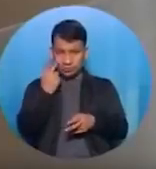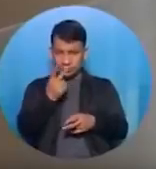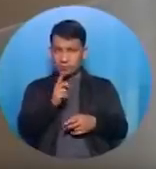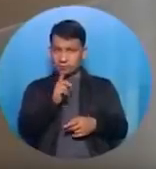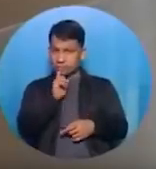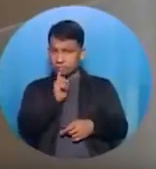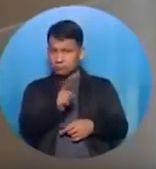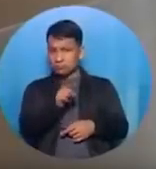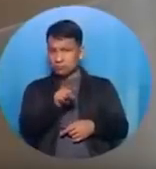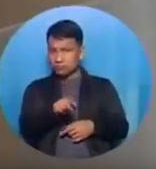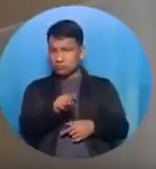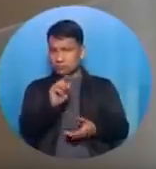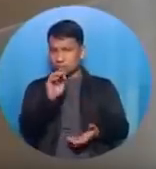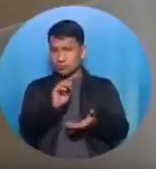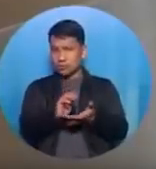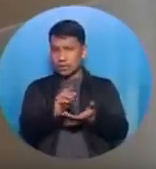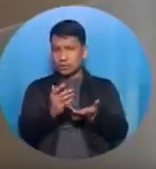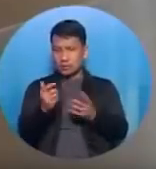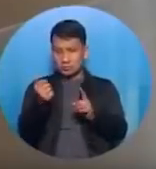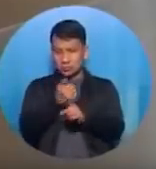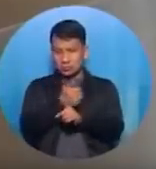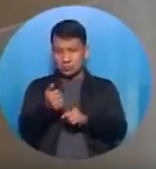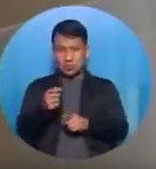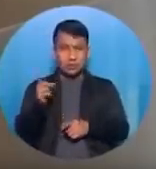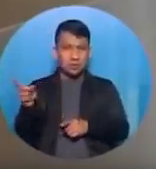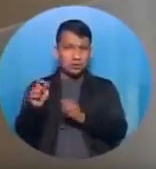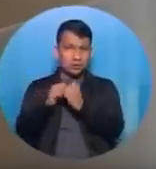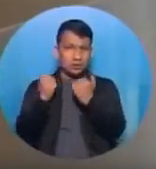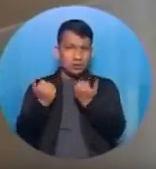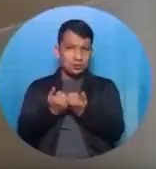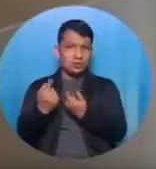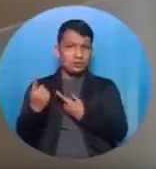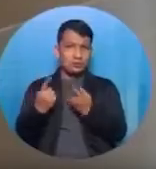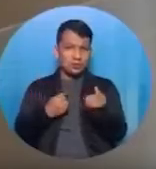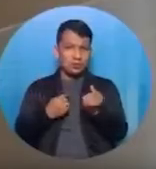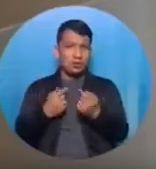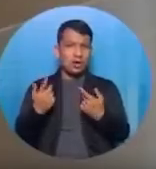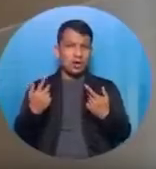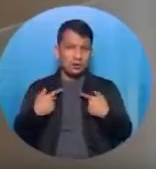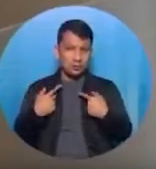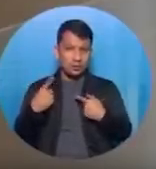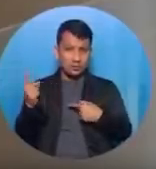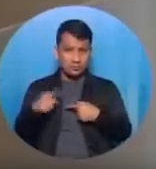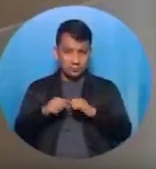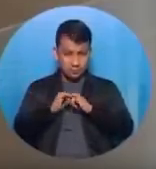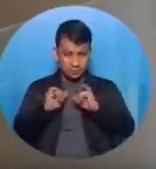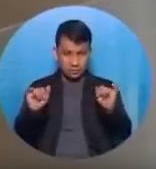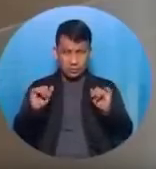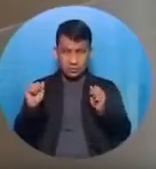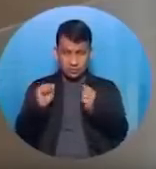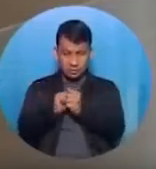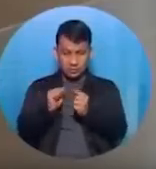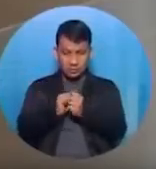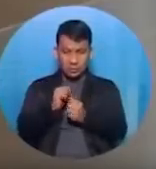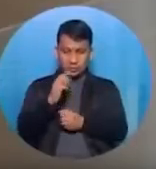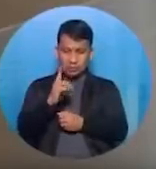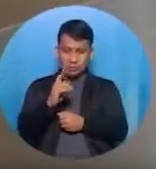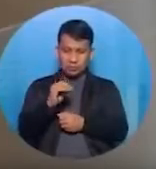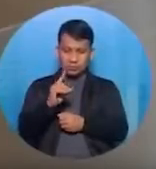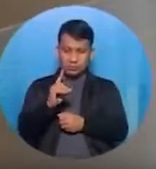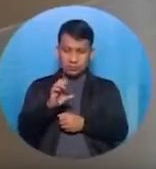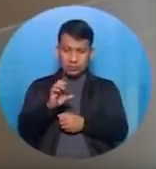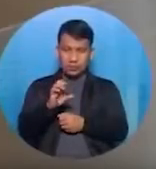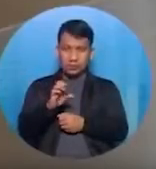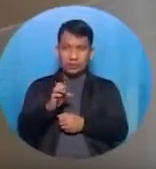nakita talagang dehadong-dehado kayo diyan, abay may kalalagyan po itong agency. Okay? Pati yung dole po, sir, papapuntay namin diyan. Dole at